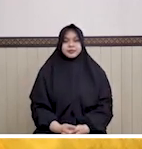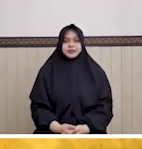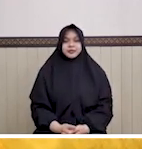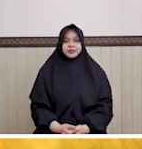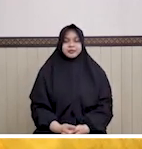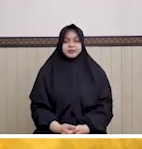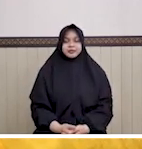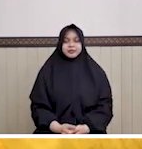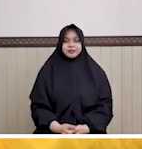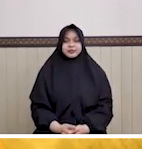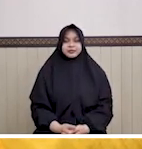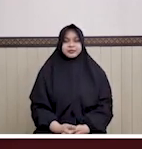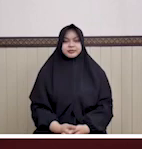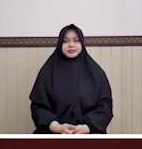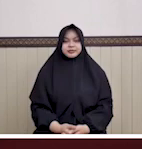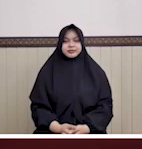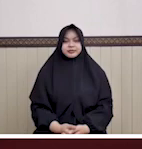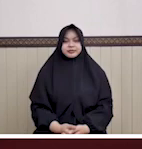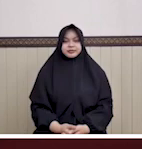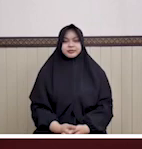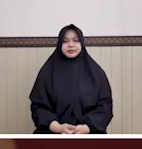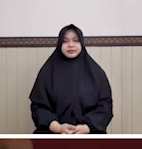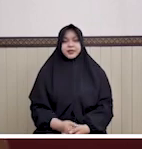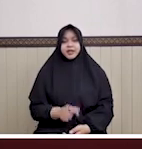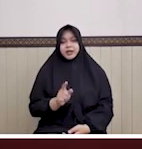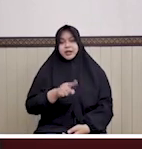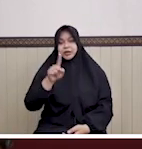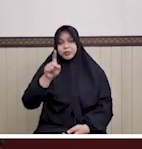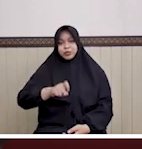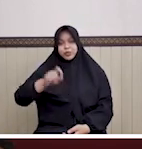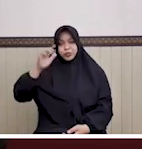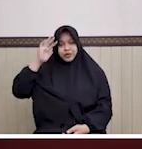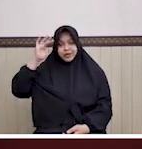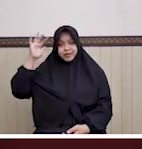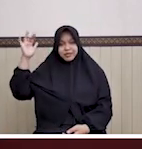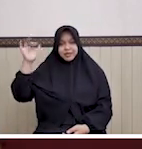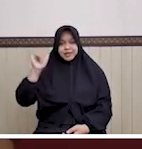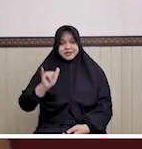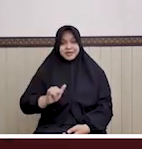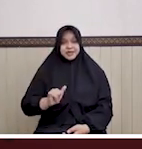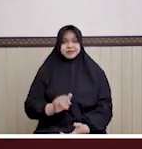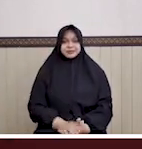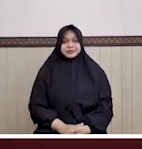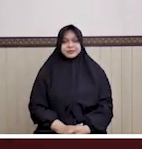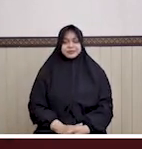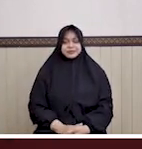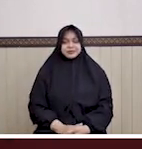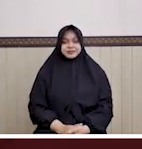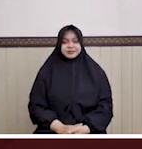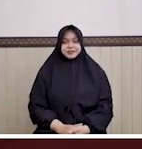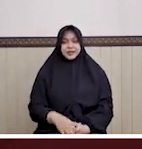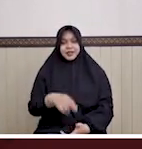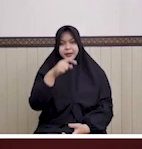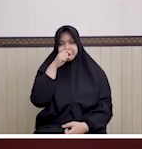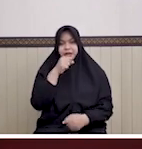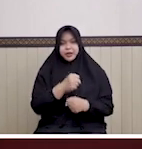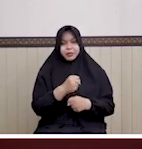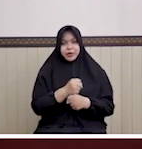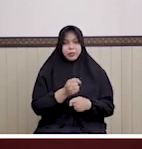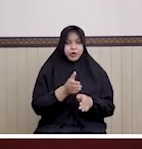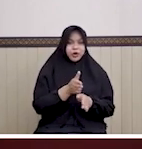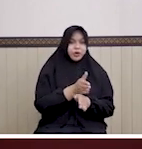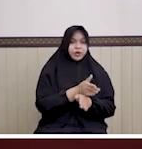juga berada seperti itu Jadi untuk menarik vitasya melalui penyidik itu ya jadi Pak Gatot termasuk yang